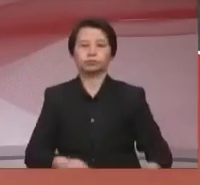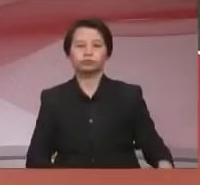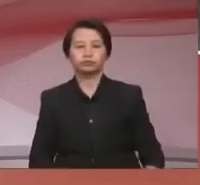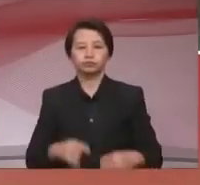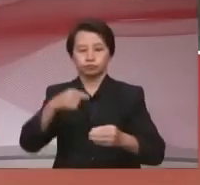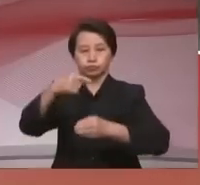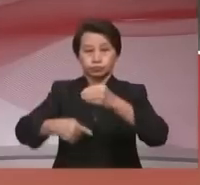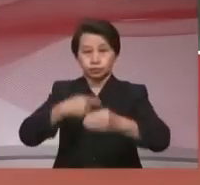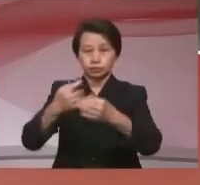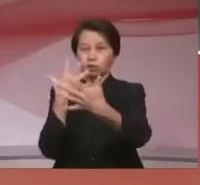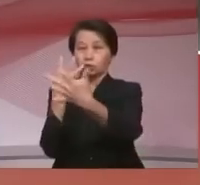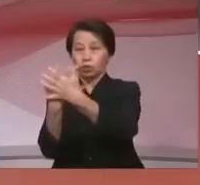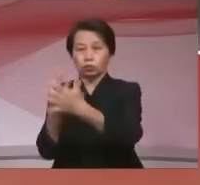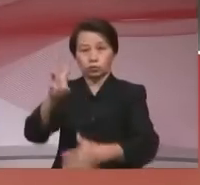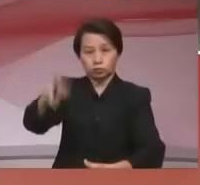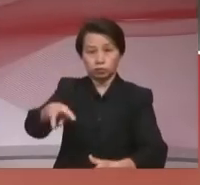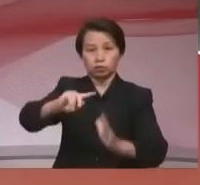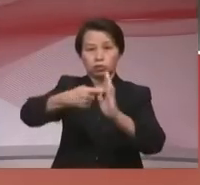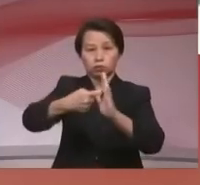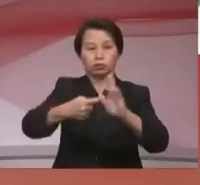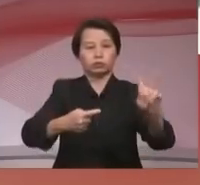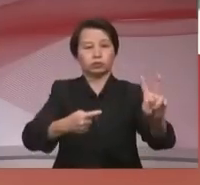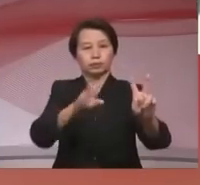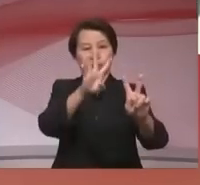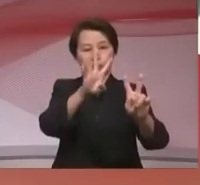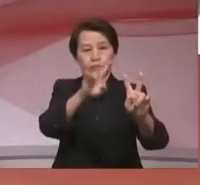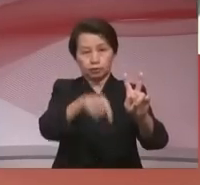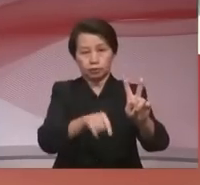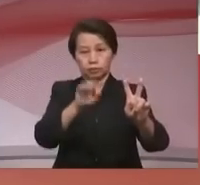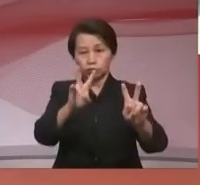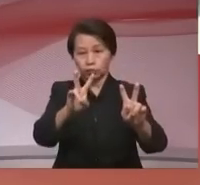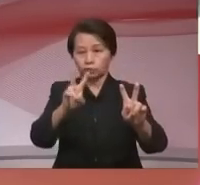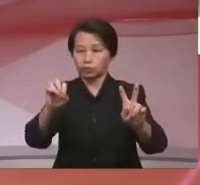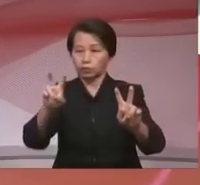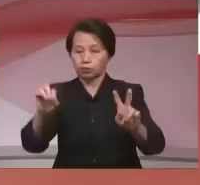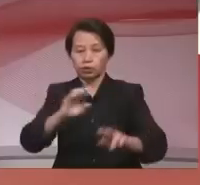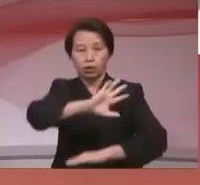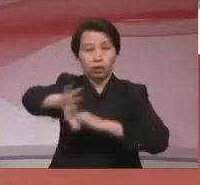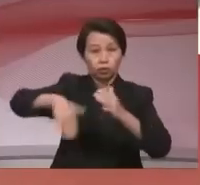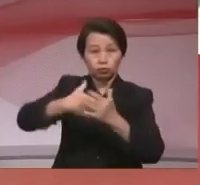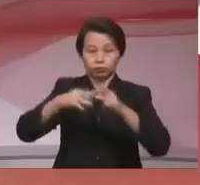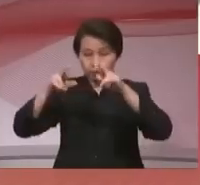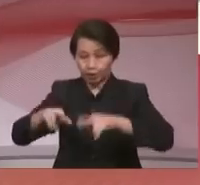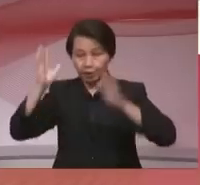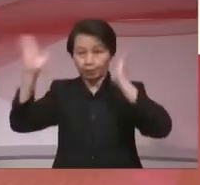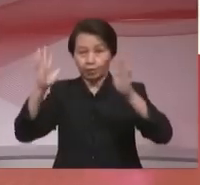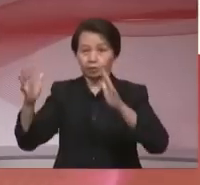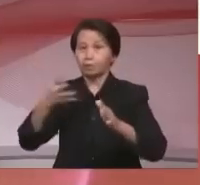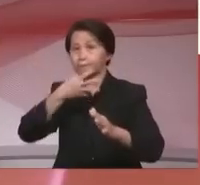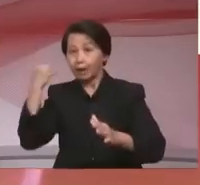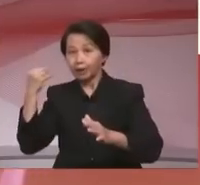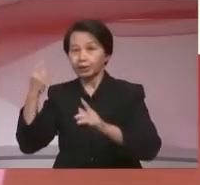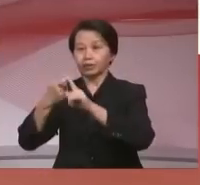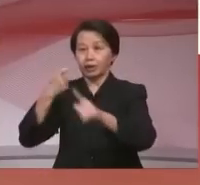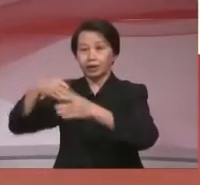mengenai kuarantin wajib. Bermula 24 Julai 2020, semua rakyat Malaysia yang pulang dari luar